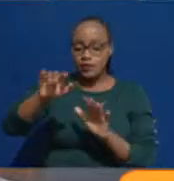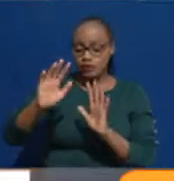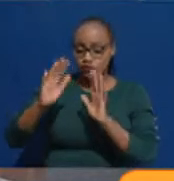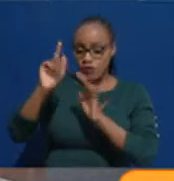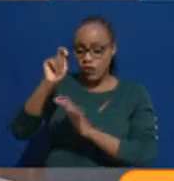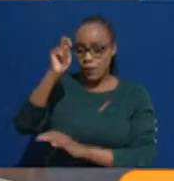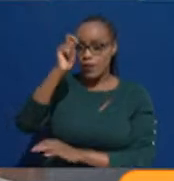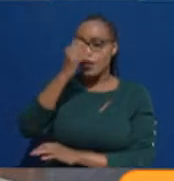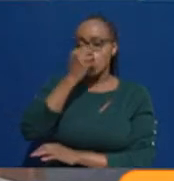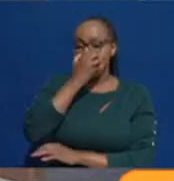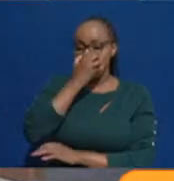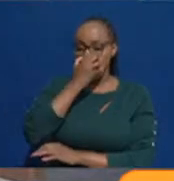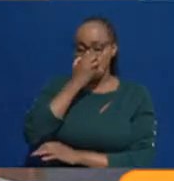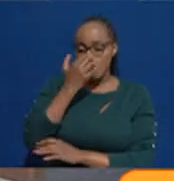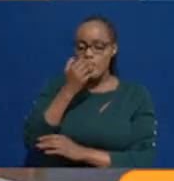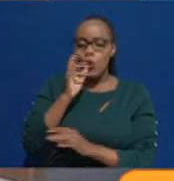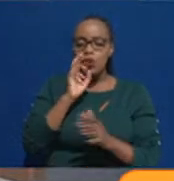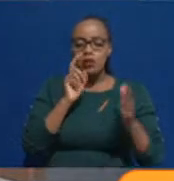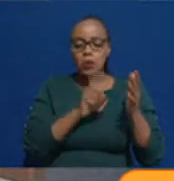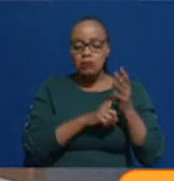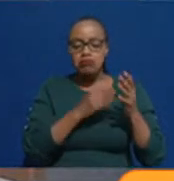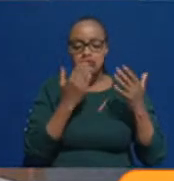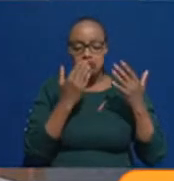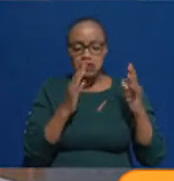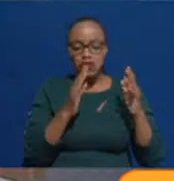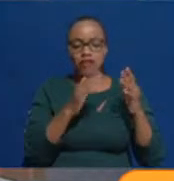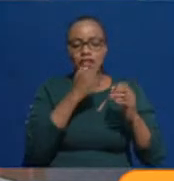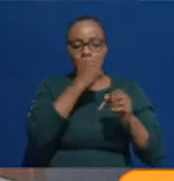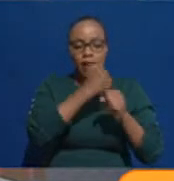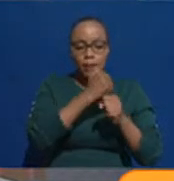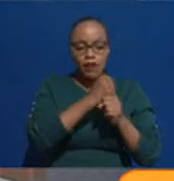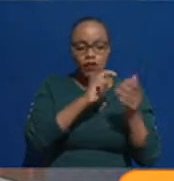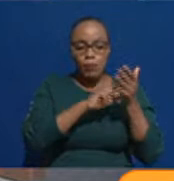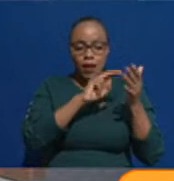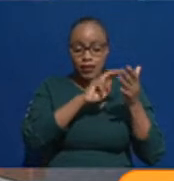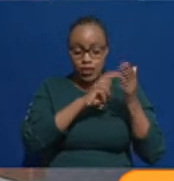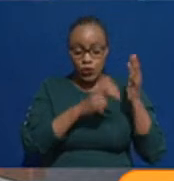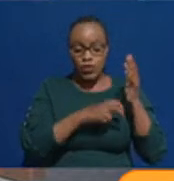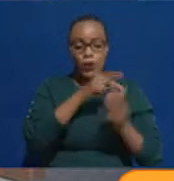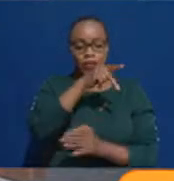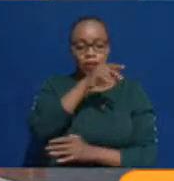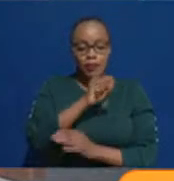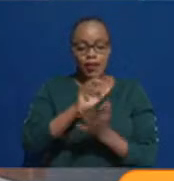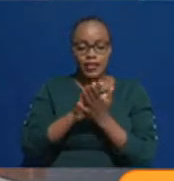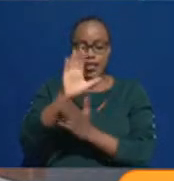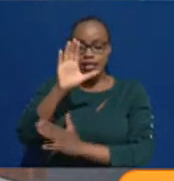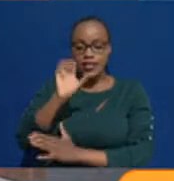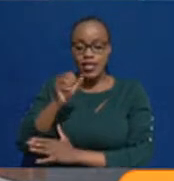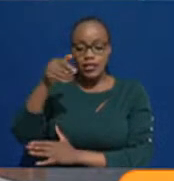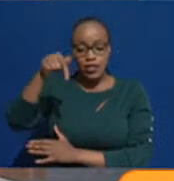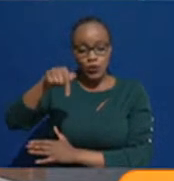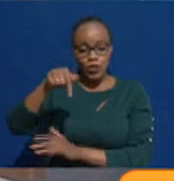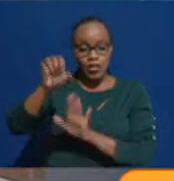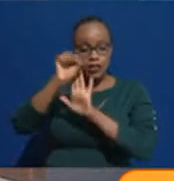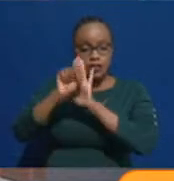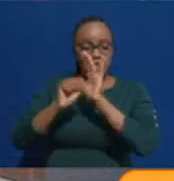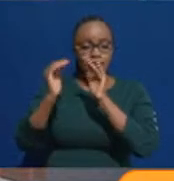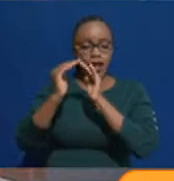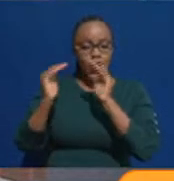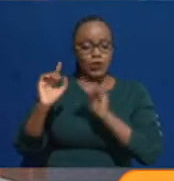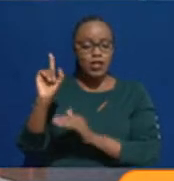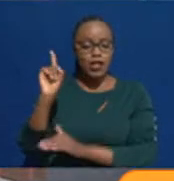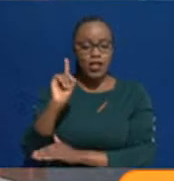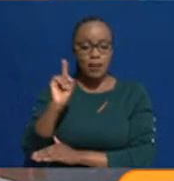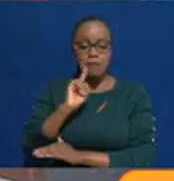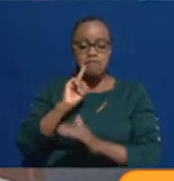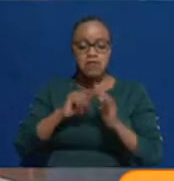Rais Ruto alishuhudia kutiwa saini kwa mikataba ya utendakazi wa mawaziri na makatibu wao katika Ikulu hapa Nairobi, ambapo Rais alisema